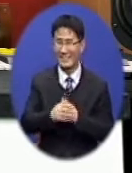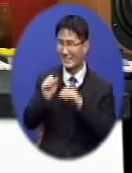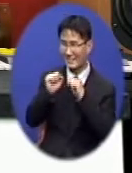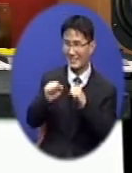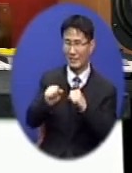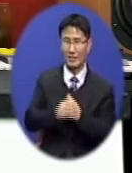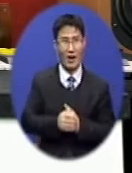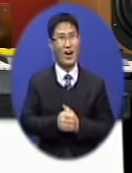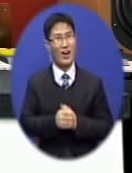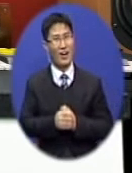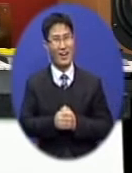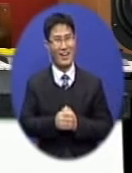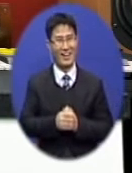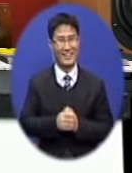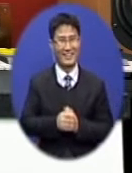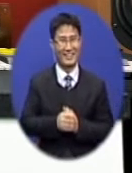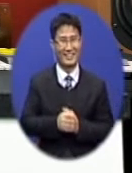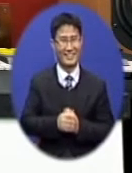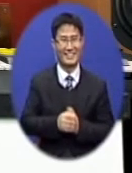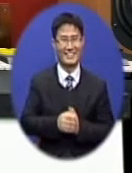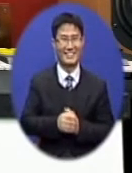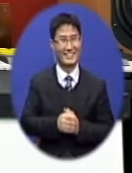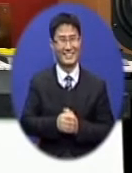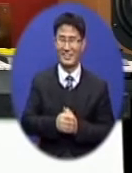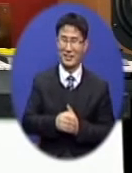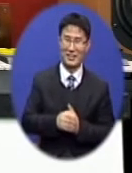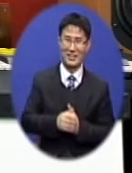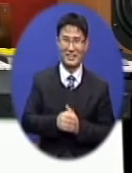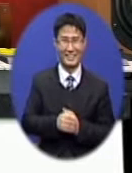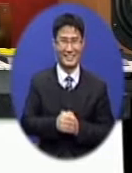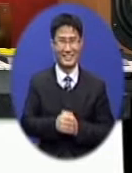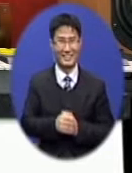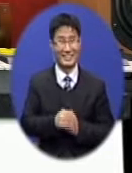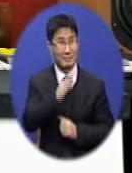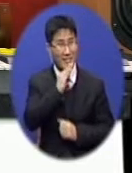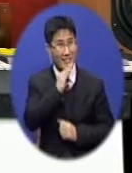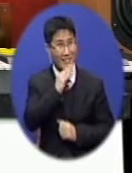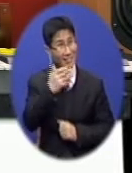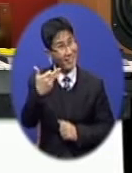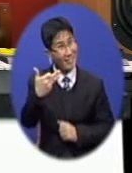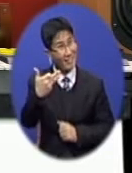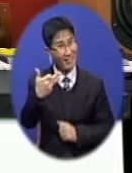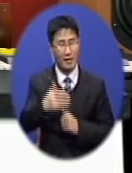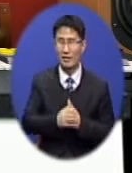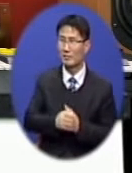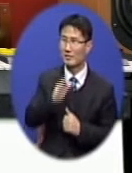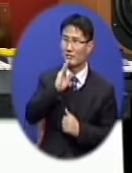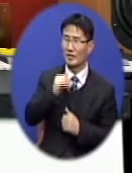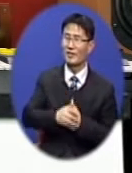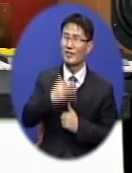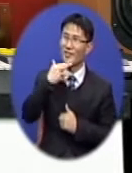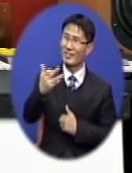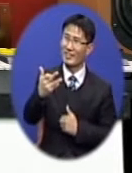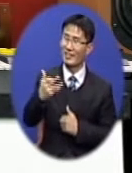안녕하세요. 아이고, 예. 아, 네. 엄마야, 어떻게, 정말 18살 맞으세요? 네,